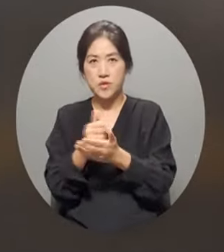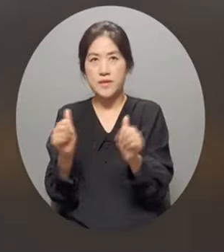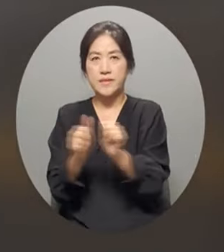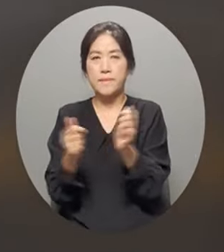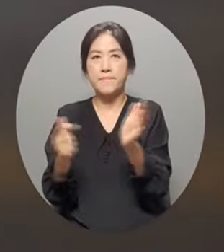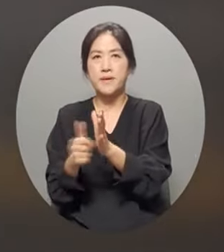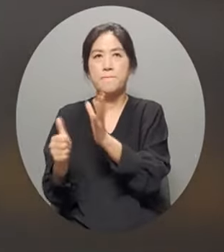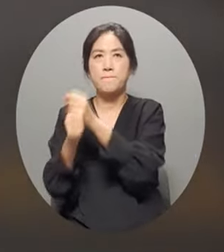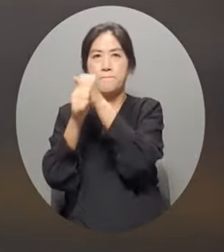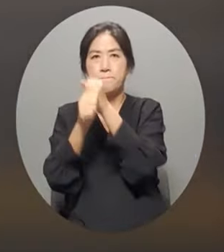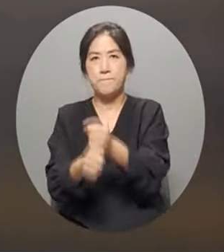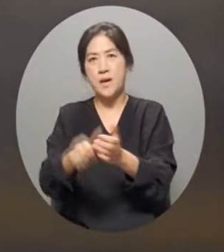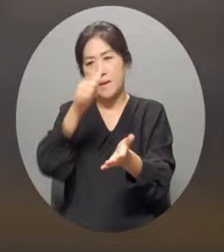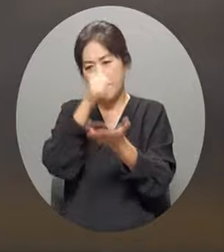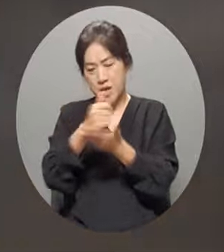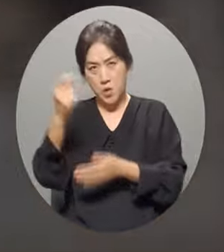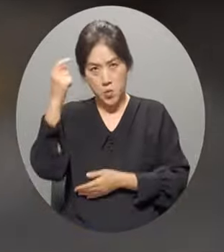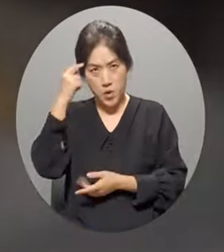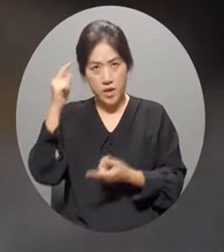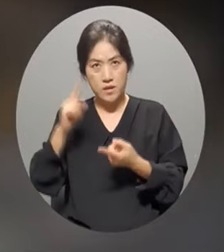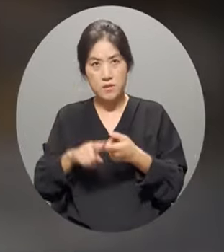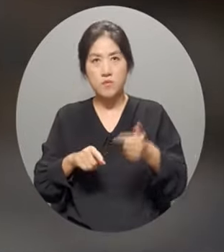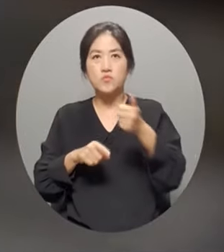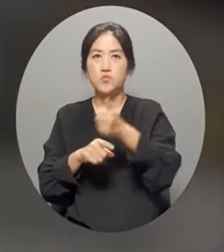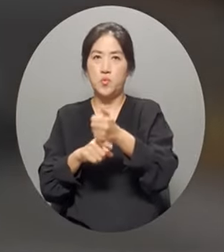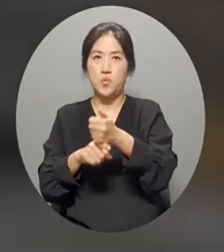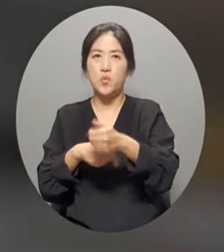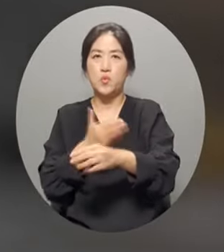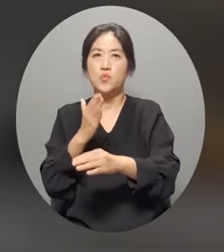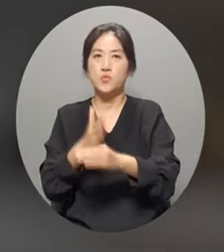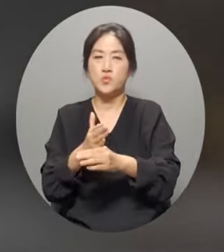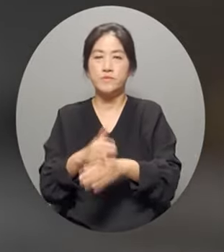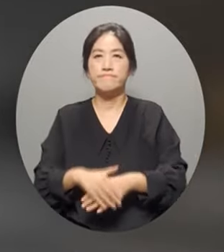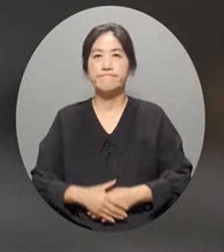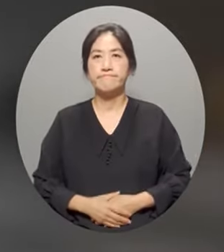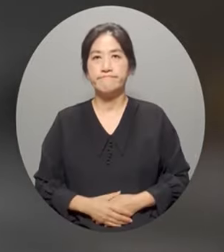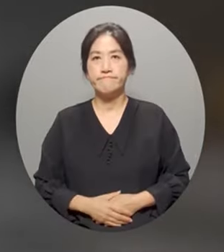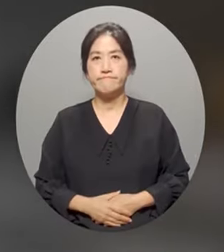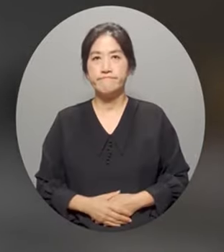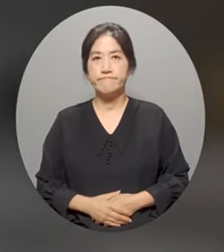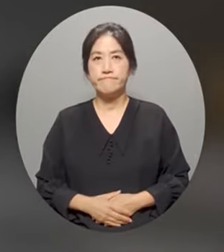긴급 체포해 범행 동기 등을 조사하고 있습니다. MBC 뉴스 정한솔입니다.